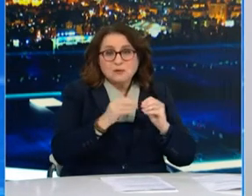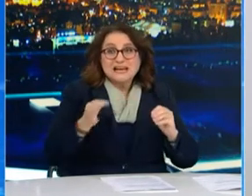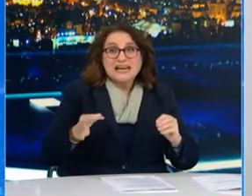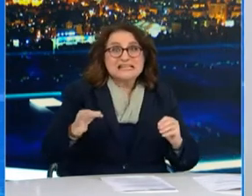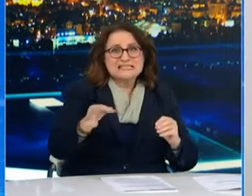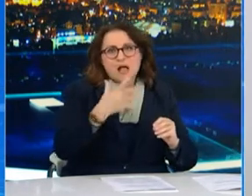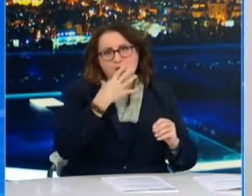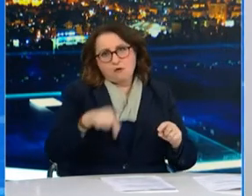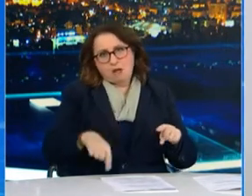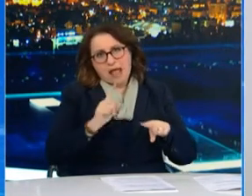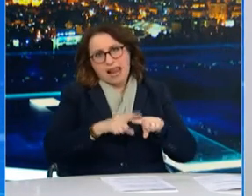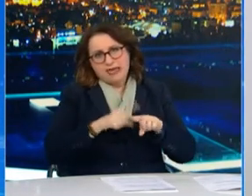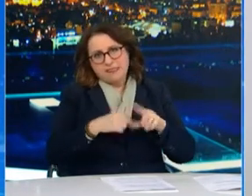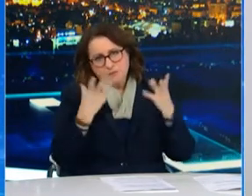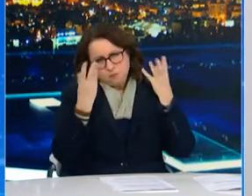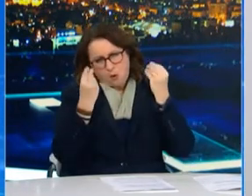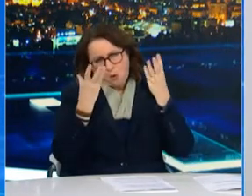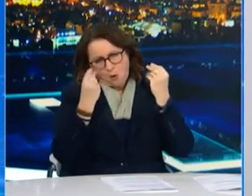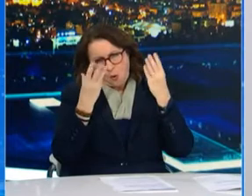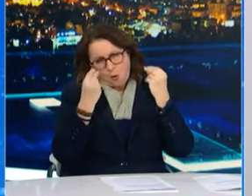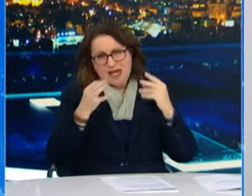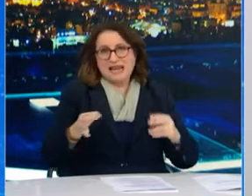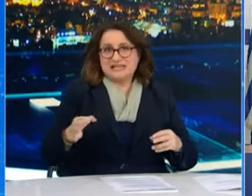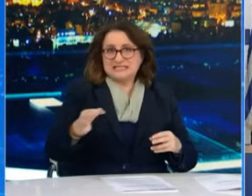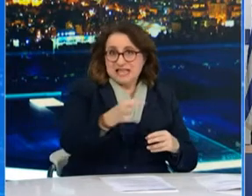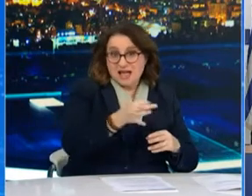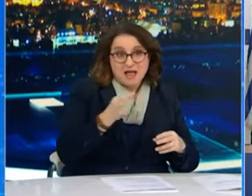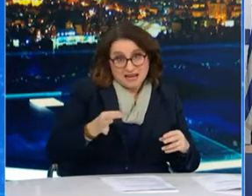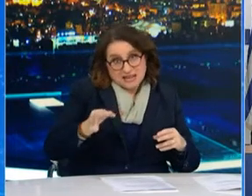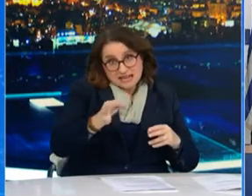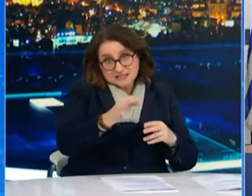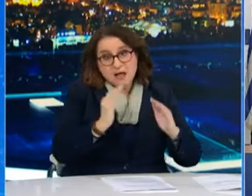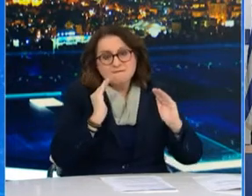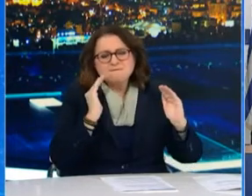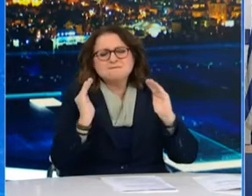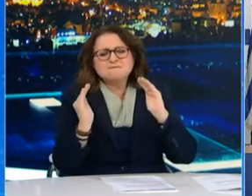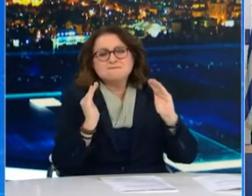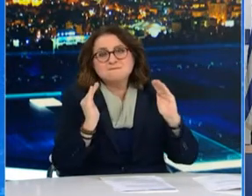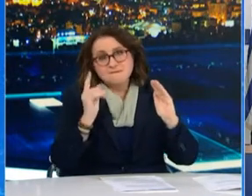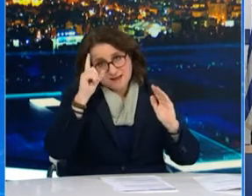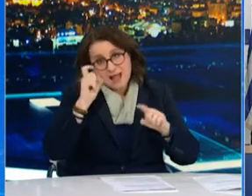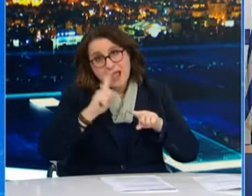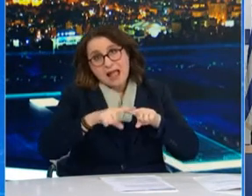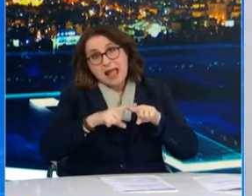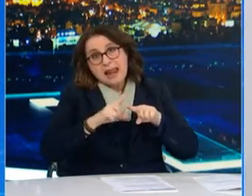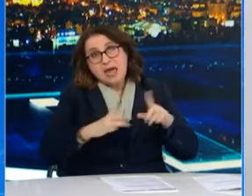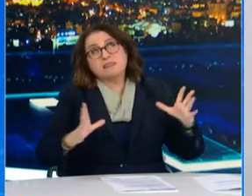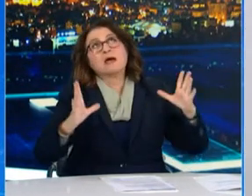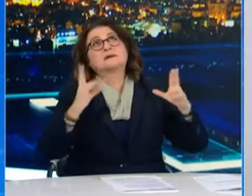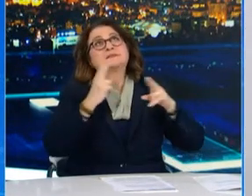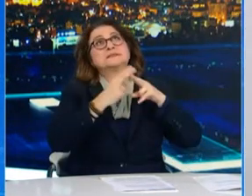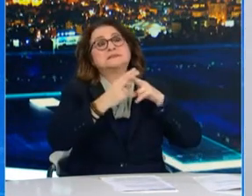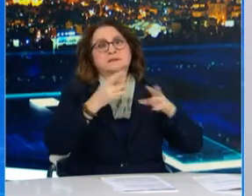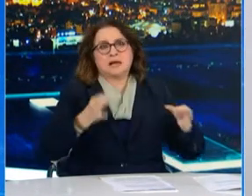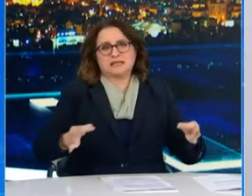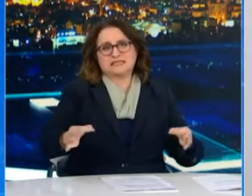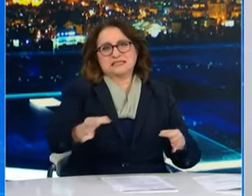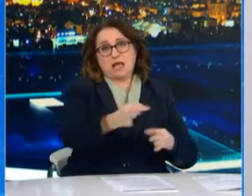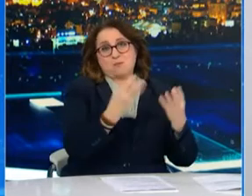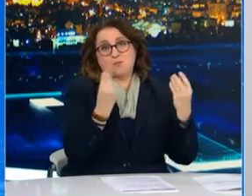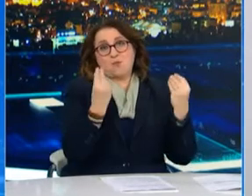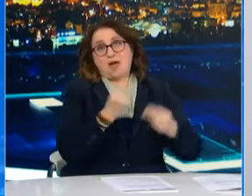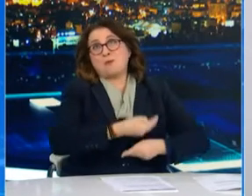είναι προνόμιο και πλεονέκτημα για μας και οφείλουμε πάντα να τη διασφαλίζουμε και να τη θωρακίζουμε και να τη στηρίζουμε. Πηγαίνοντας